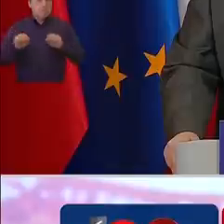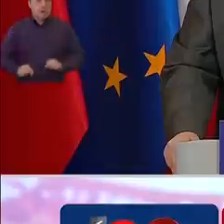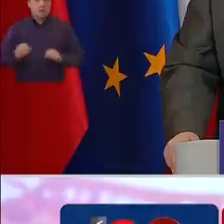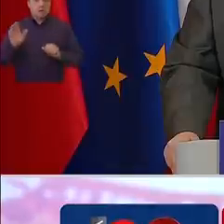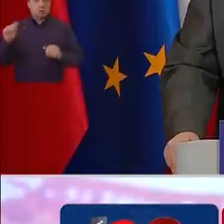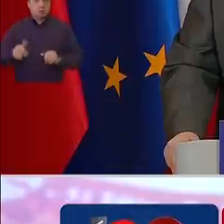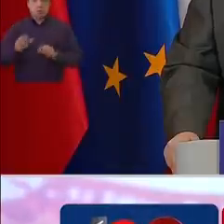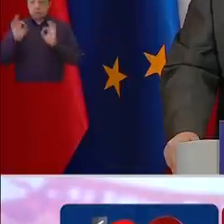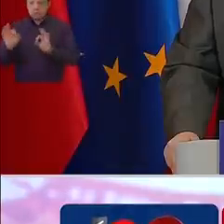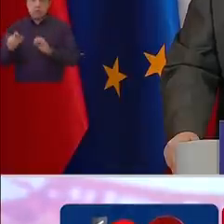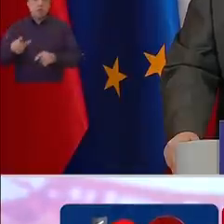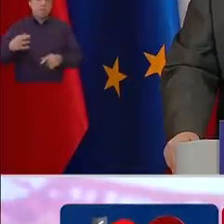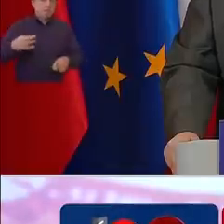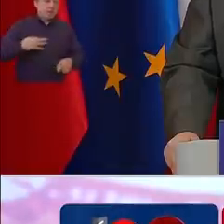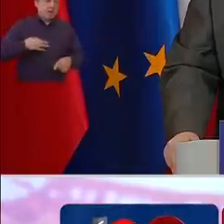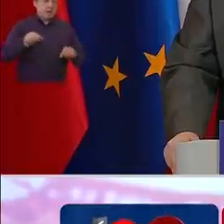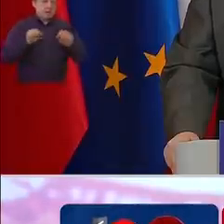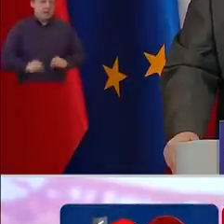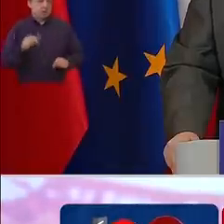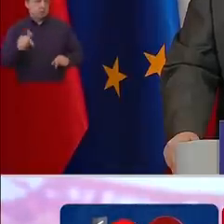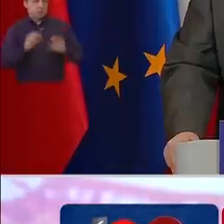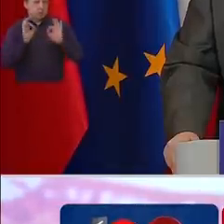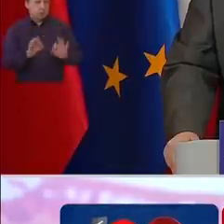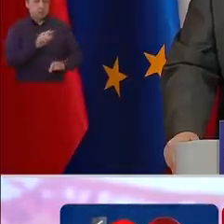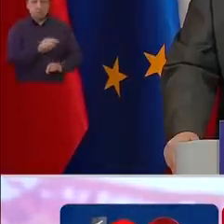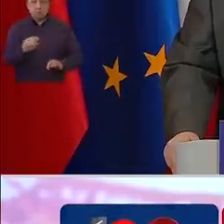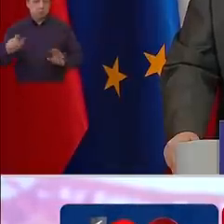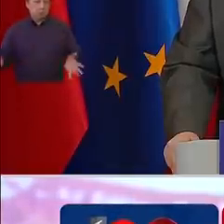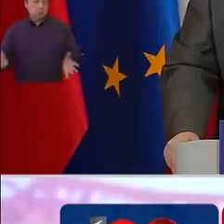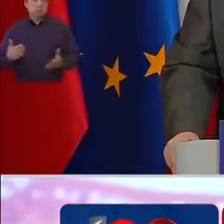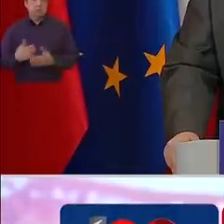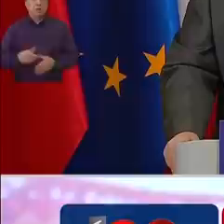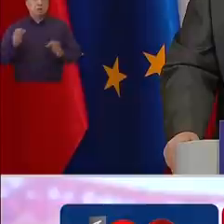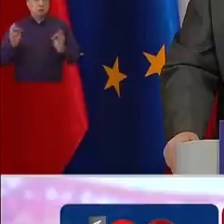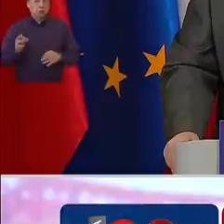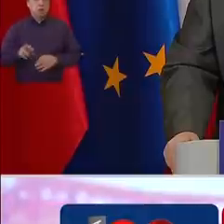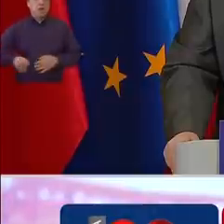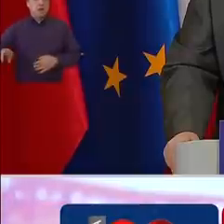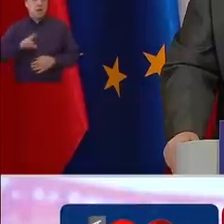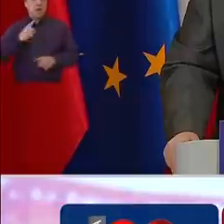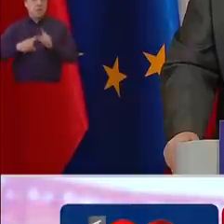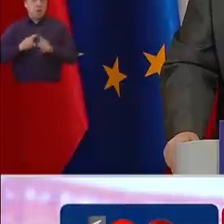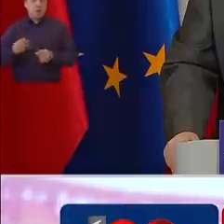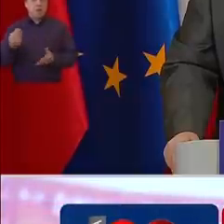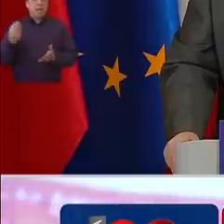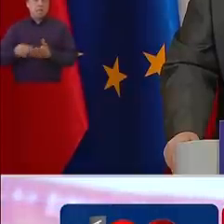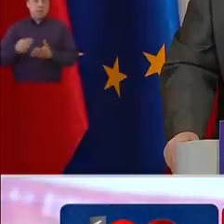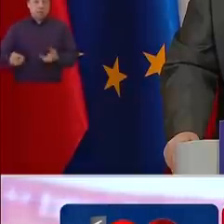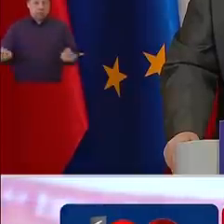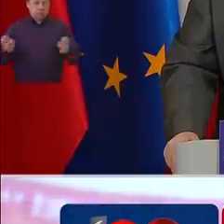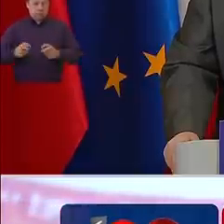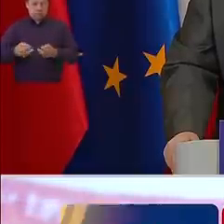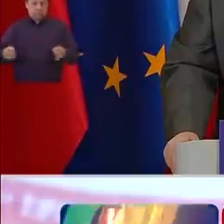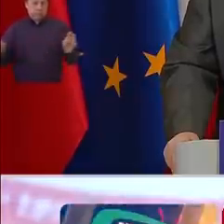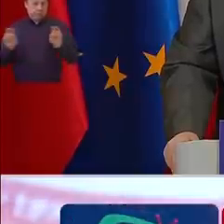właściwie, banki komercyjne, żeby one były w stanie odpowiednio działać. No dzisiaj odbyła się Rada Polityki Pieniężnej. Podjęła